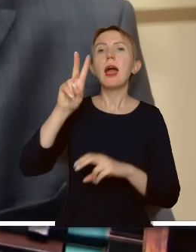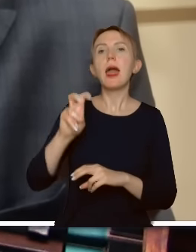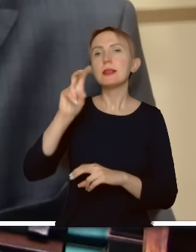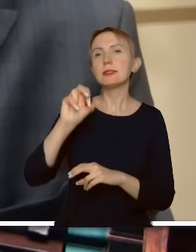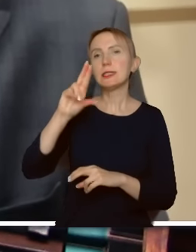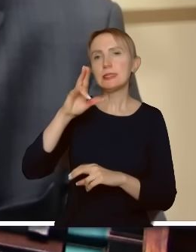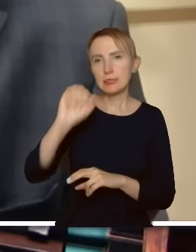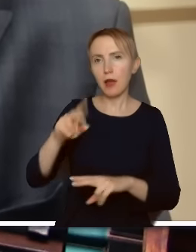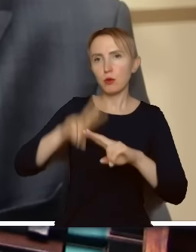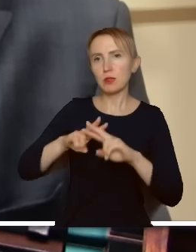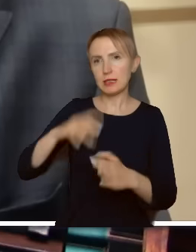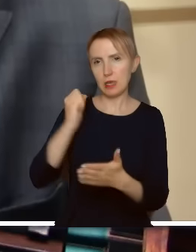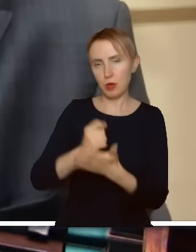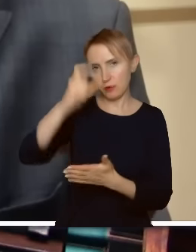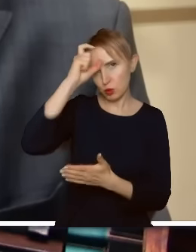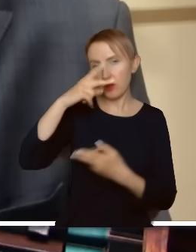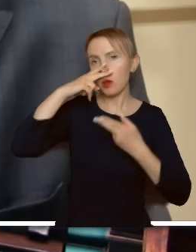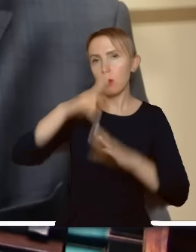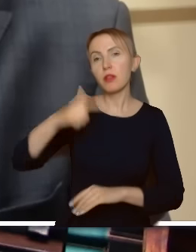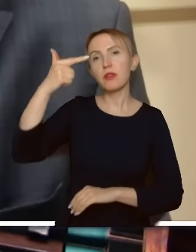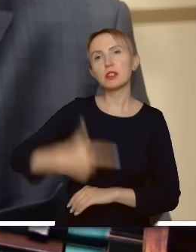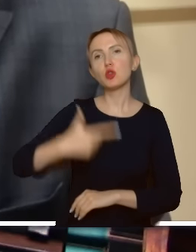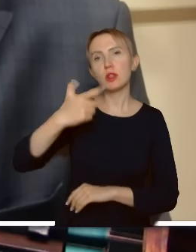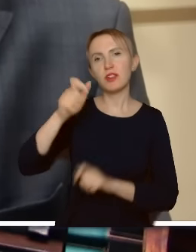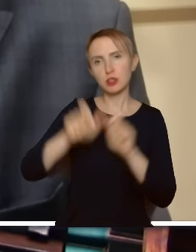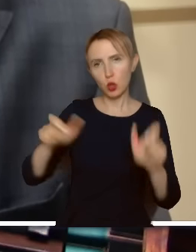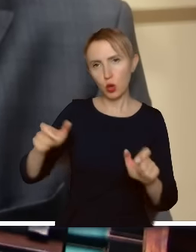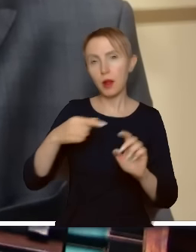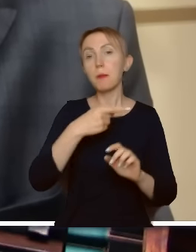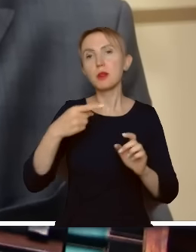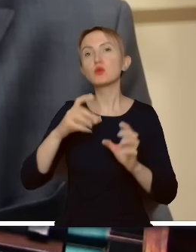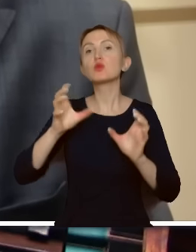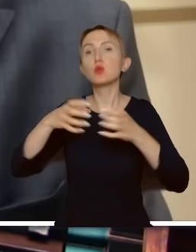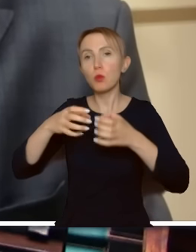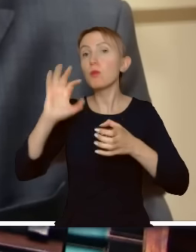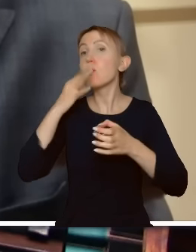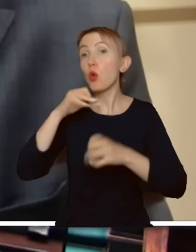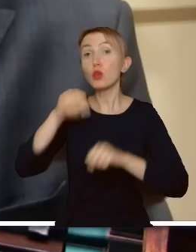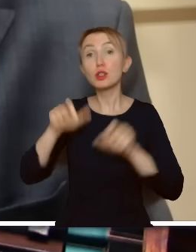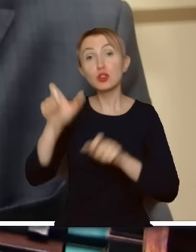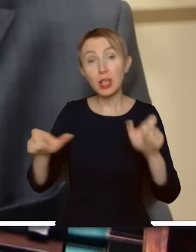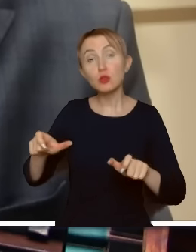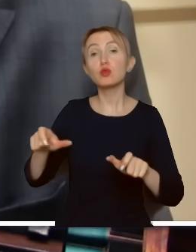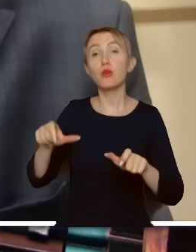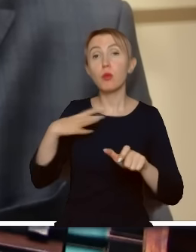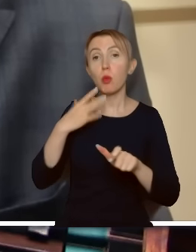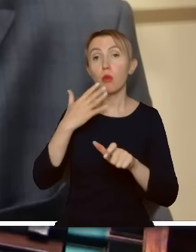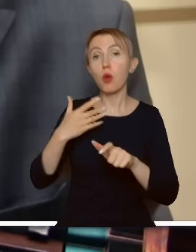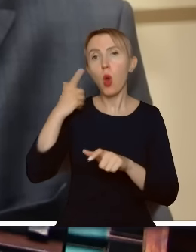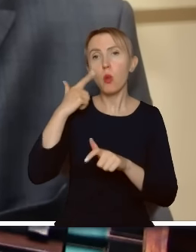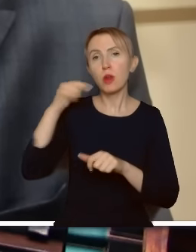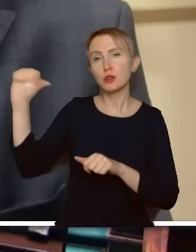człowieka w raporcie i tam wskazano na 2200 po odjęciu tej grupy młodych sędzi o której mówiłem to jest około